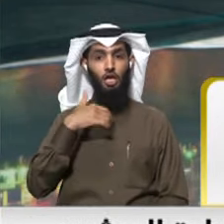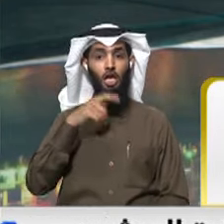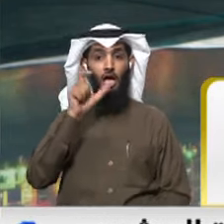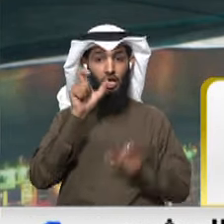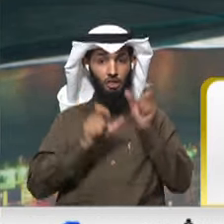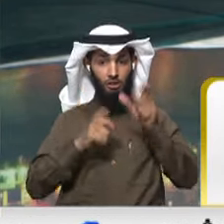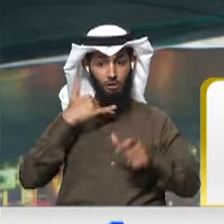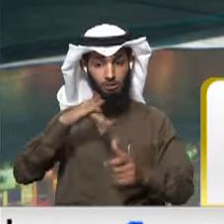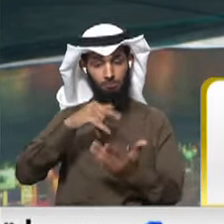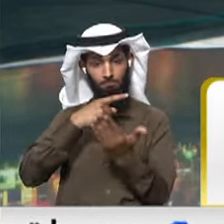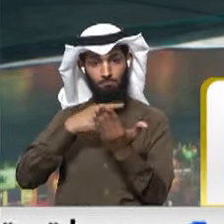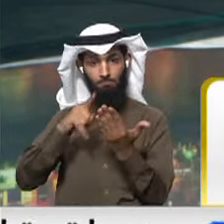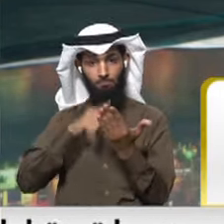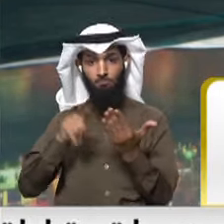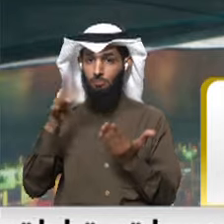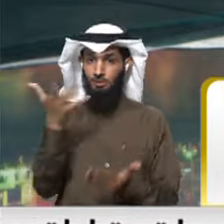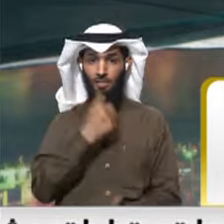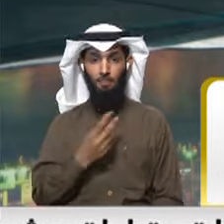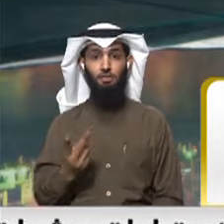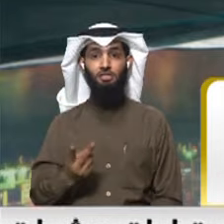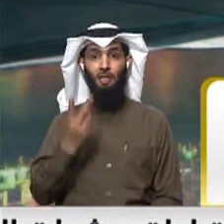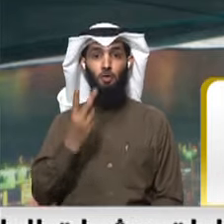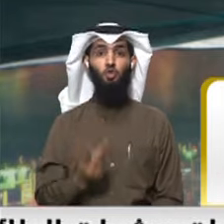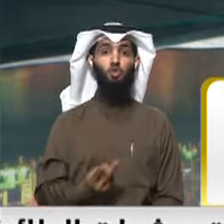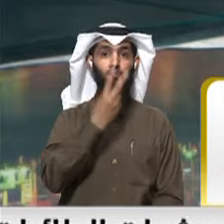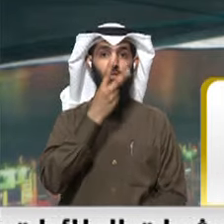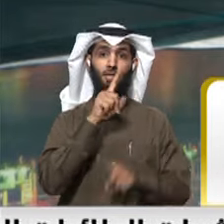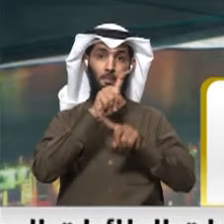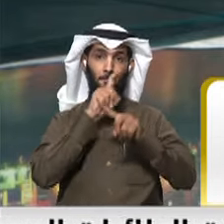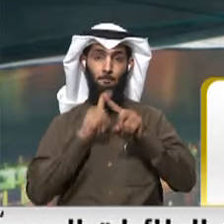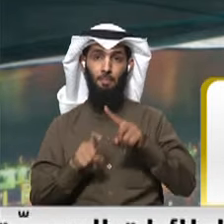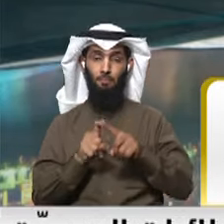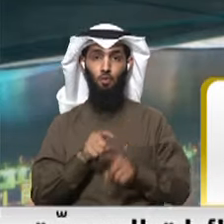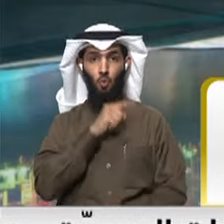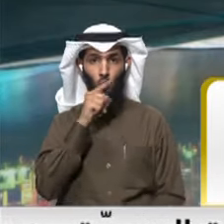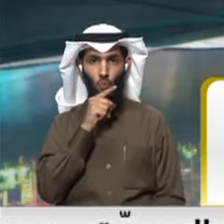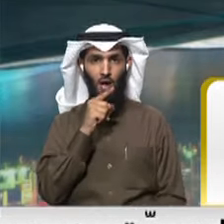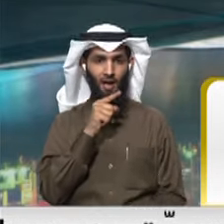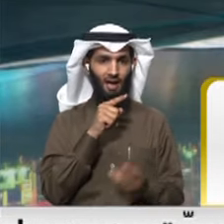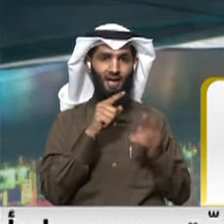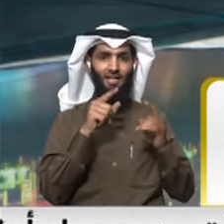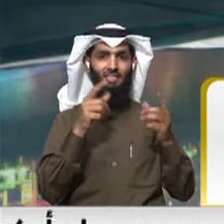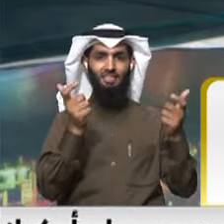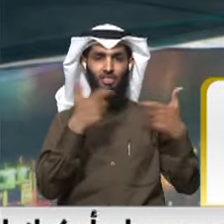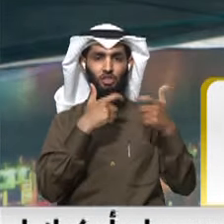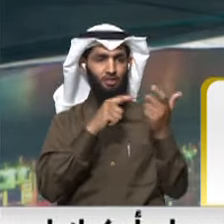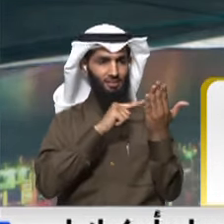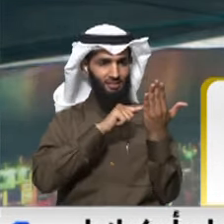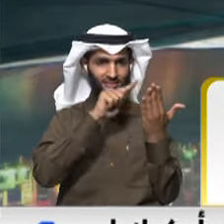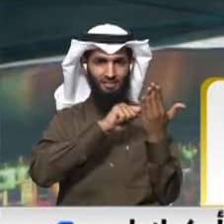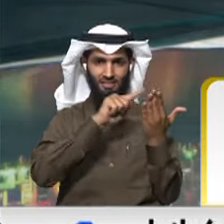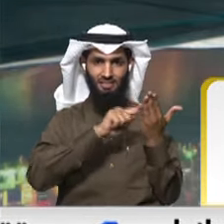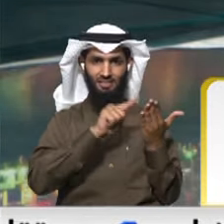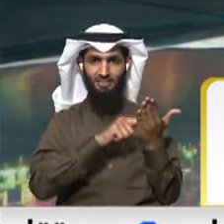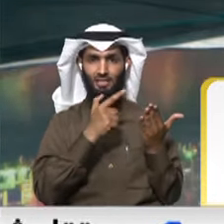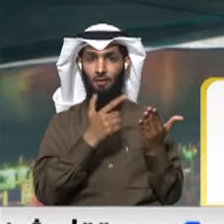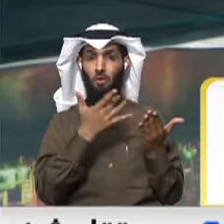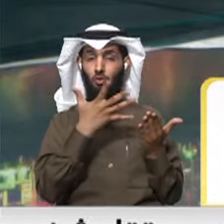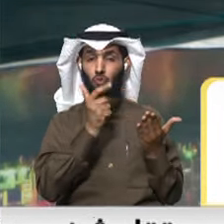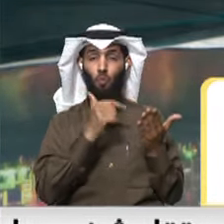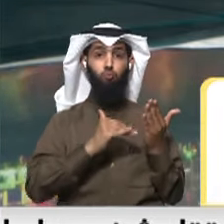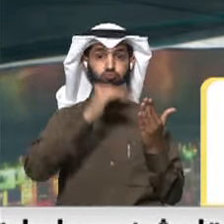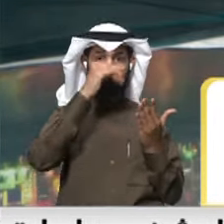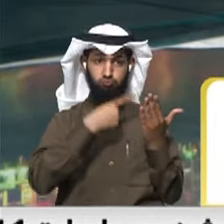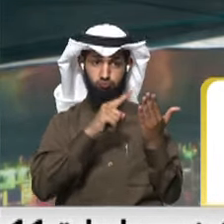67 بال بينما قاربت نسبه التصويت الالكتروني 90% منمن ابدوا رغبتهم في